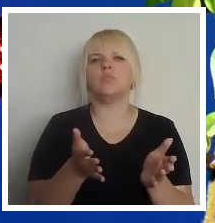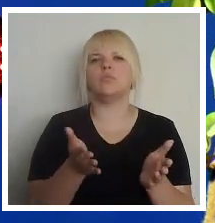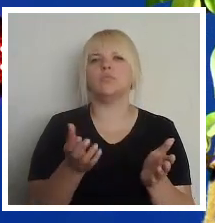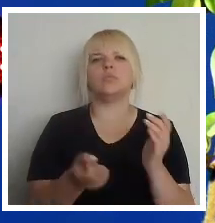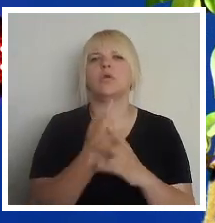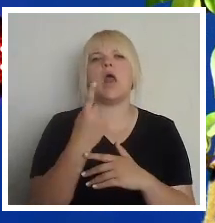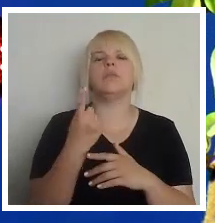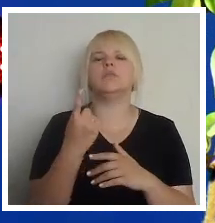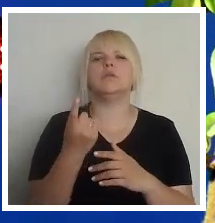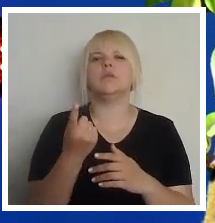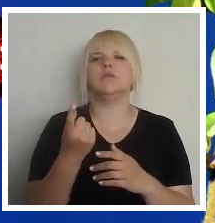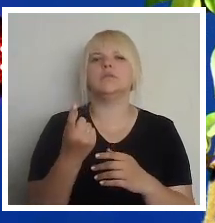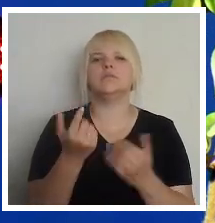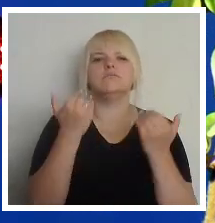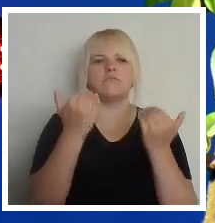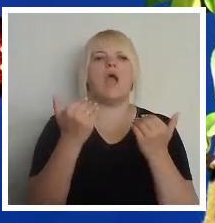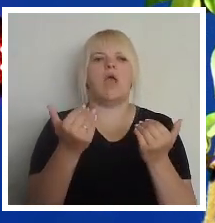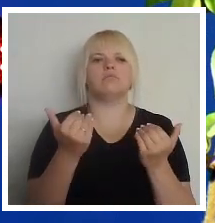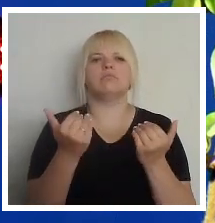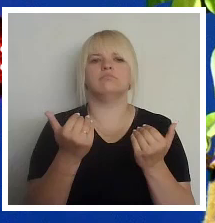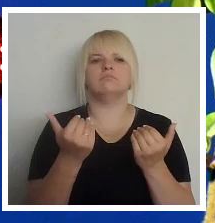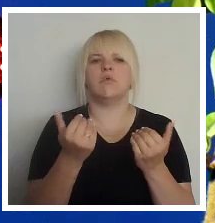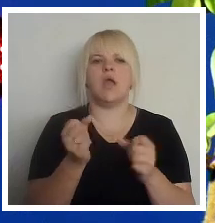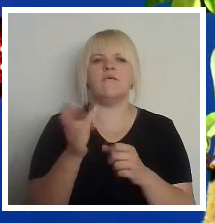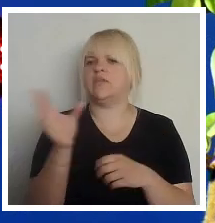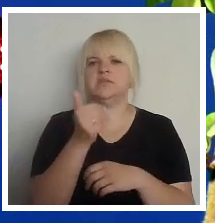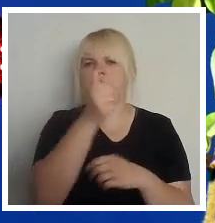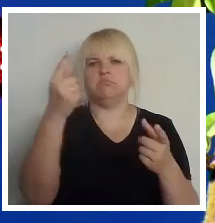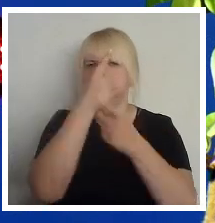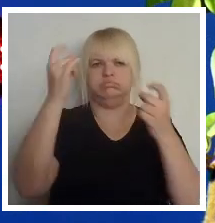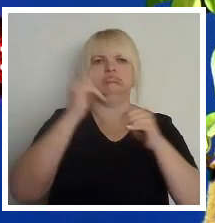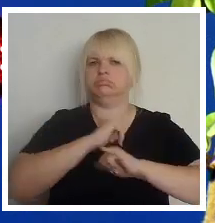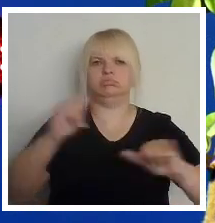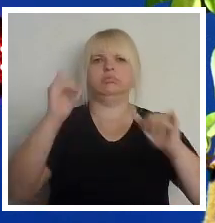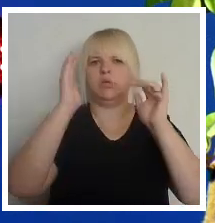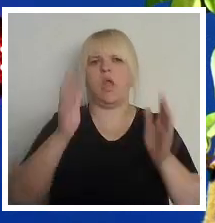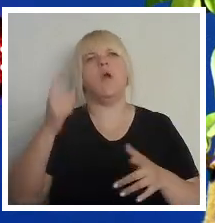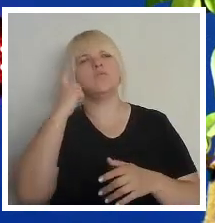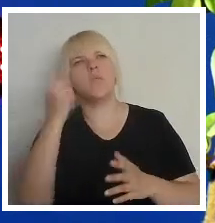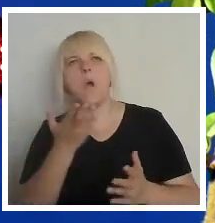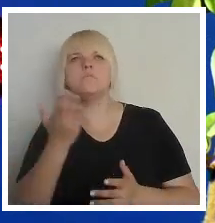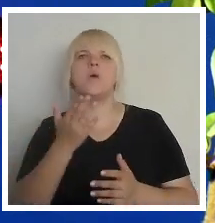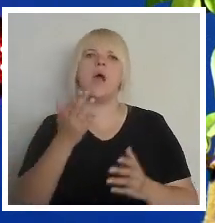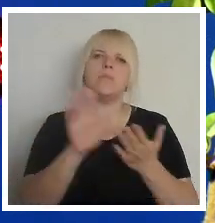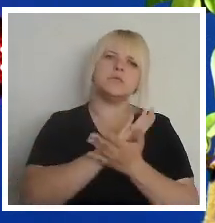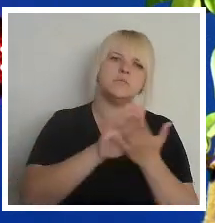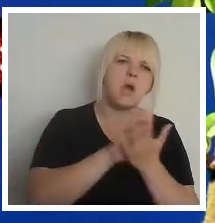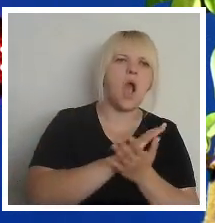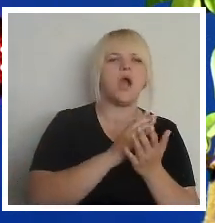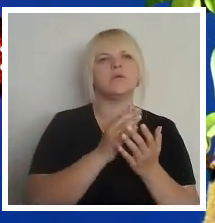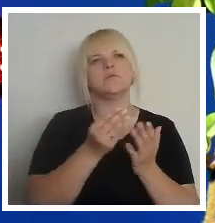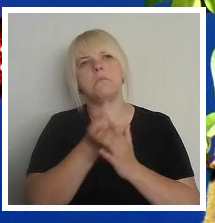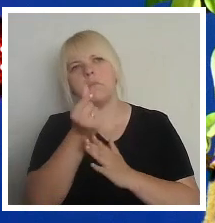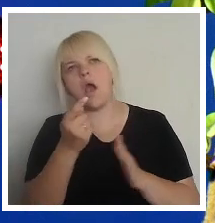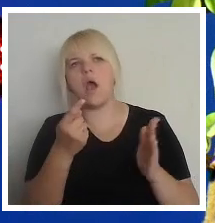radīts te un tagad, un tas būtu tā kā jāzina visiem. Un tad mēs domātu, nu, vai dot pa velti, vai nedot.